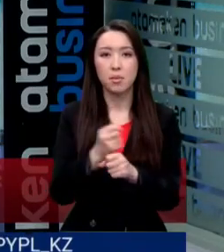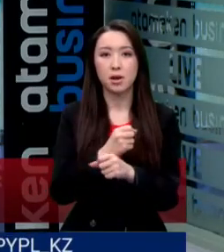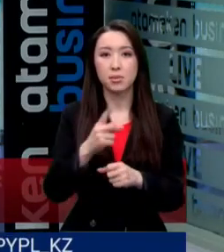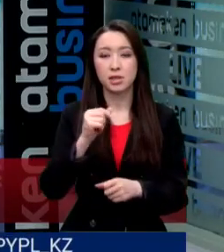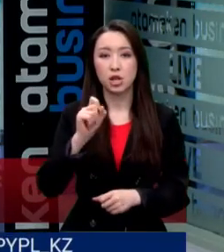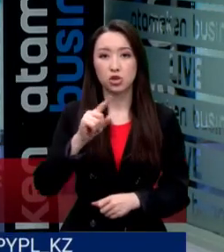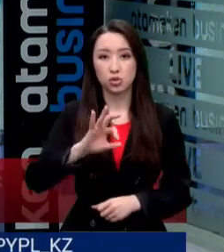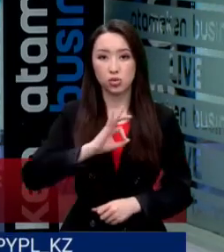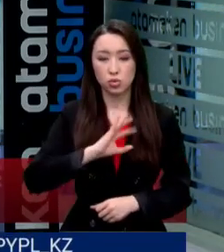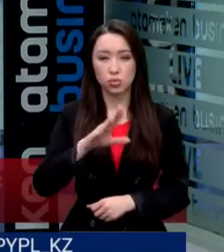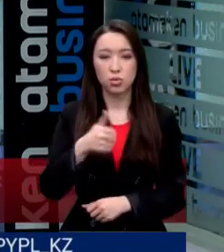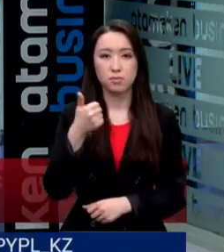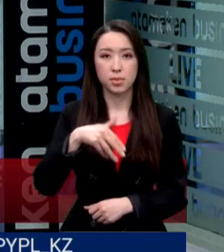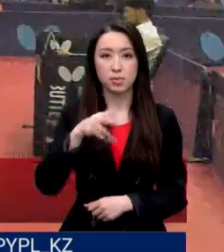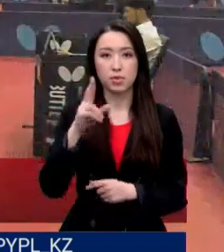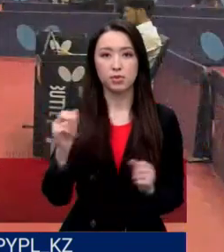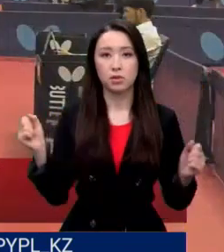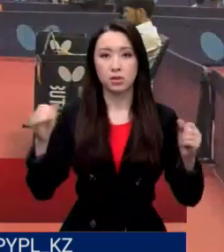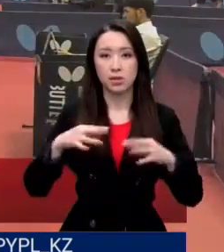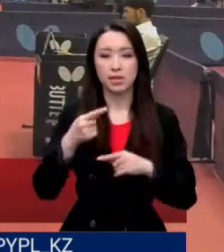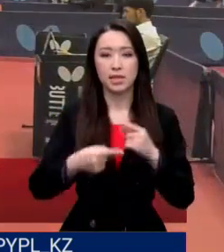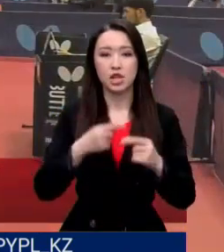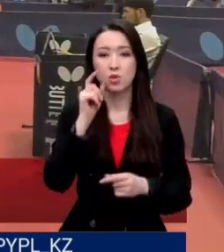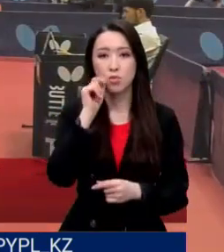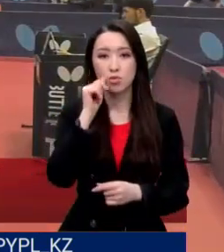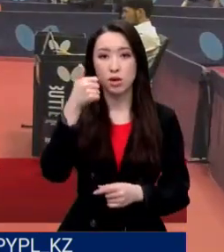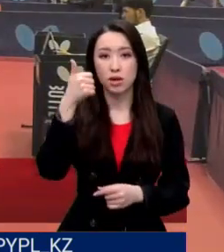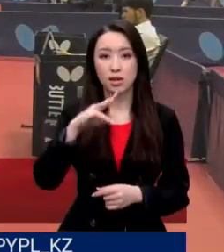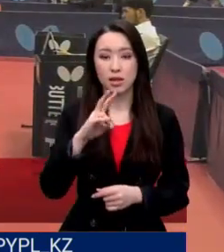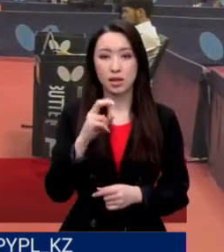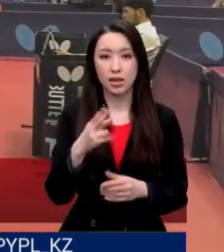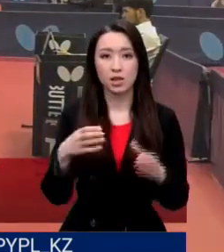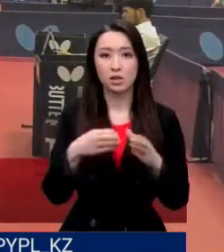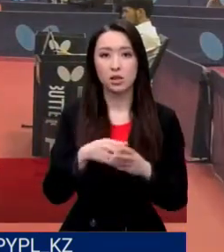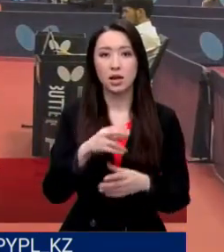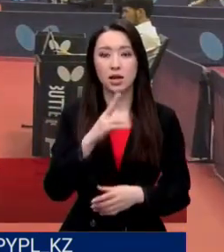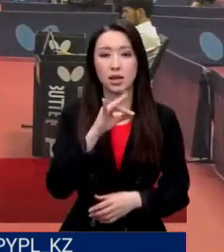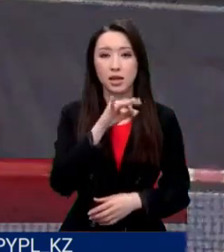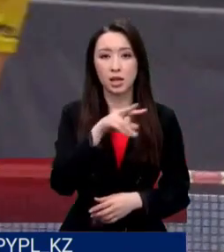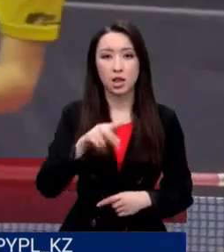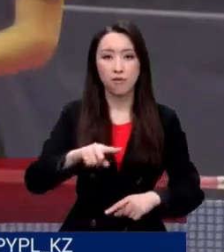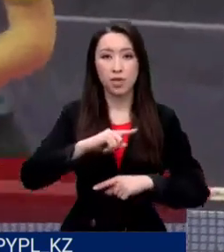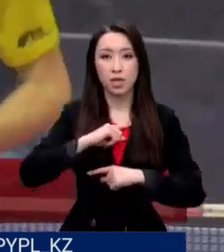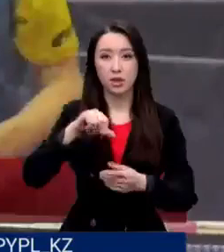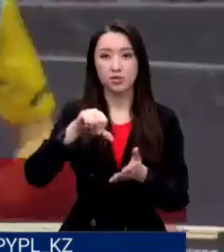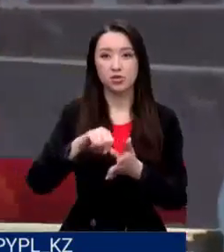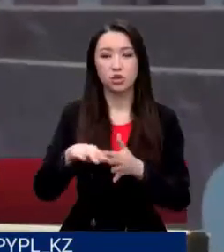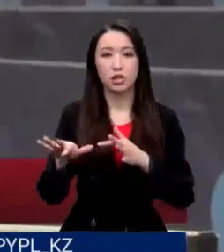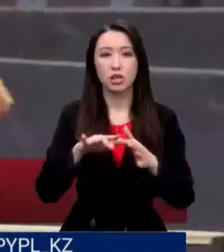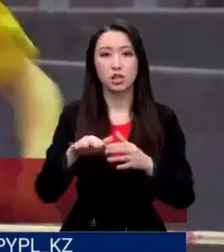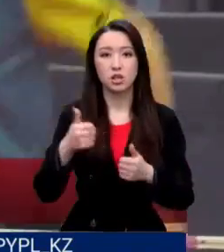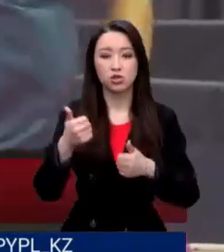сильнейшие спортсмены казахстана среди мужчин лидер национальной сборной кирилл герасименко финале он встретится с действующим чемпионом